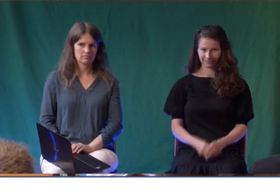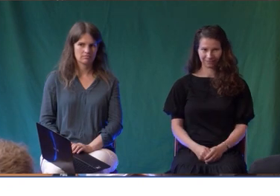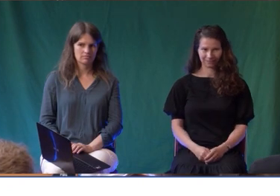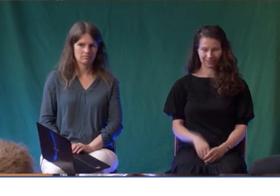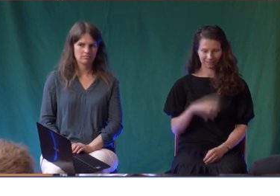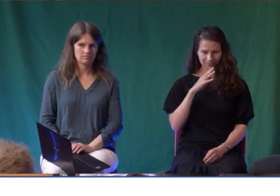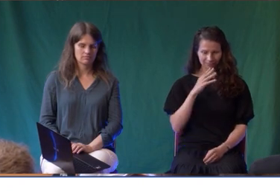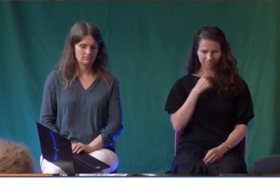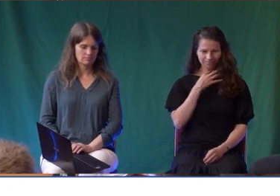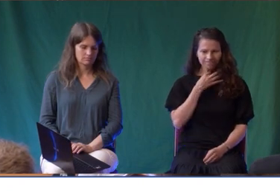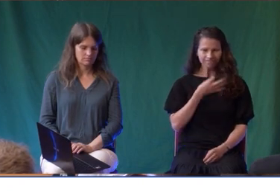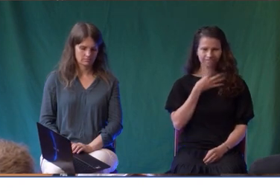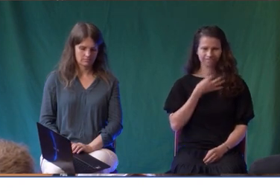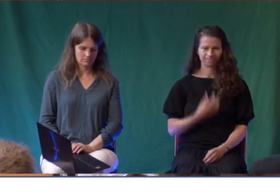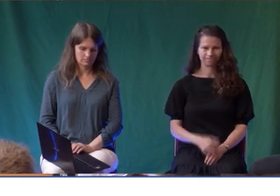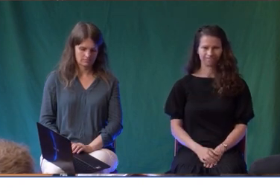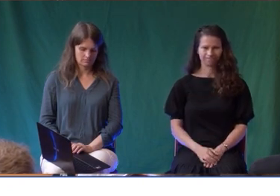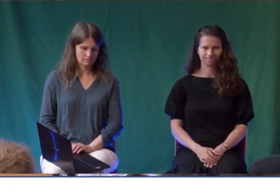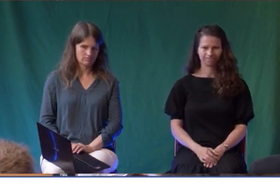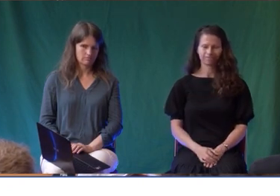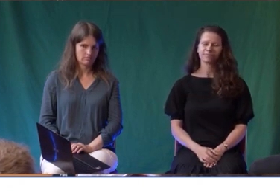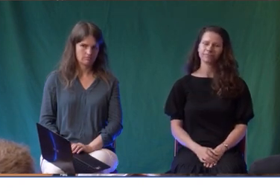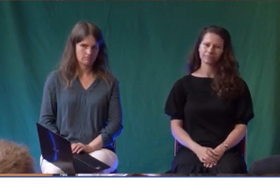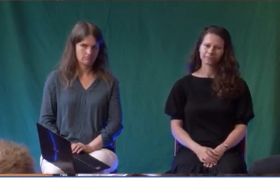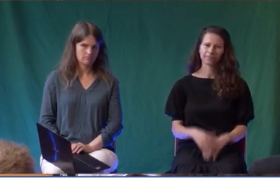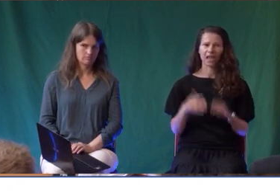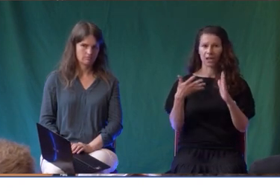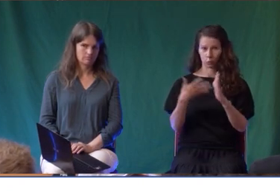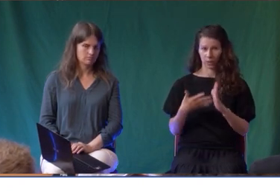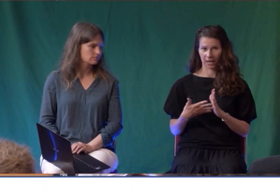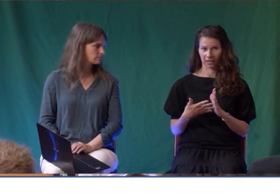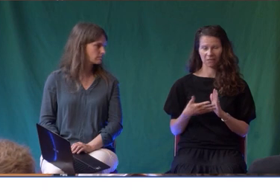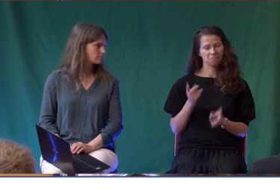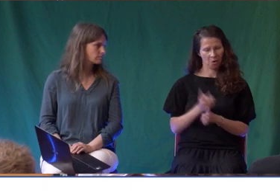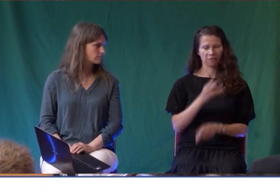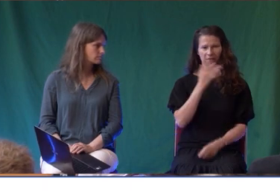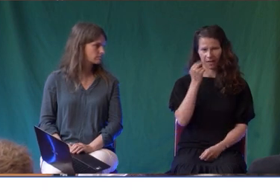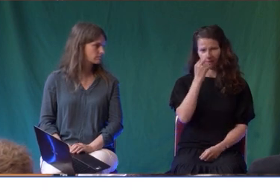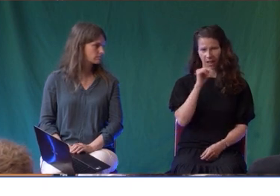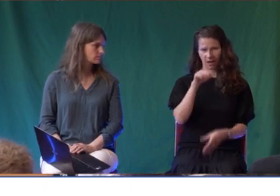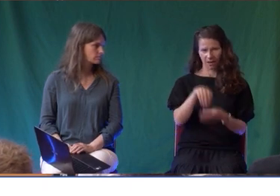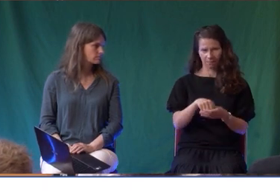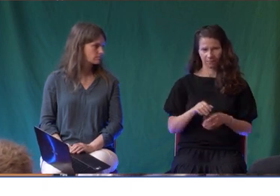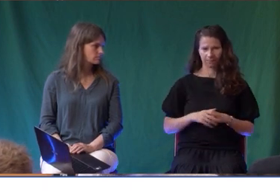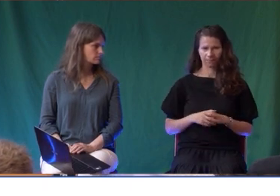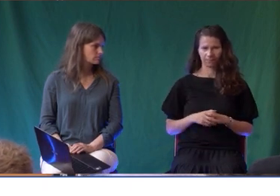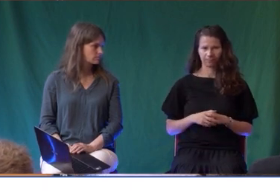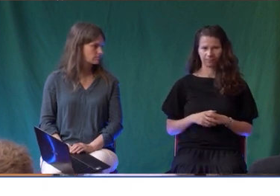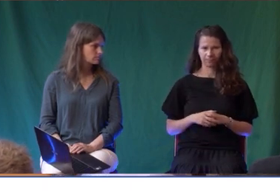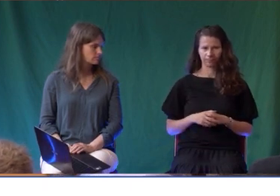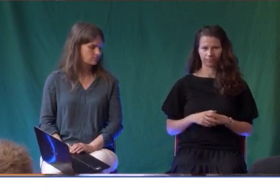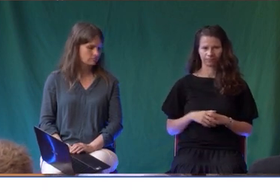zu sprechen ja die Gutachten haben oft viele Fehler und sind oft sehr